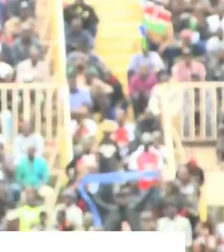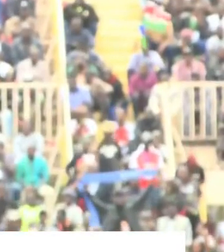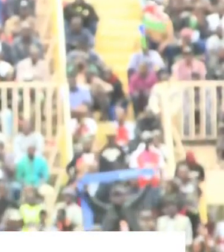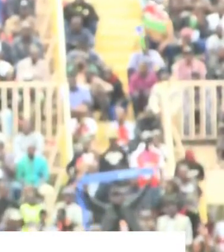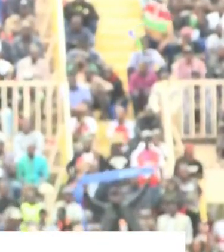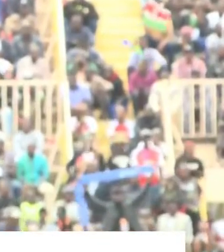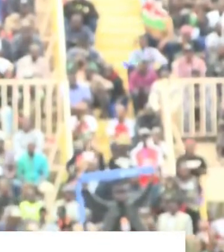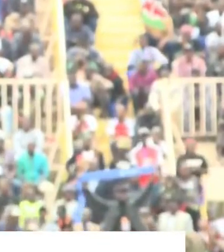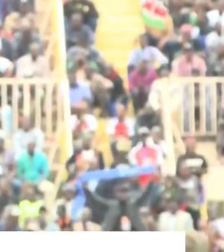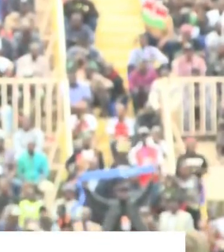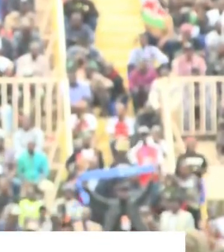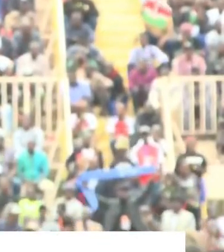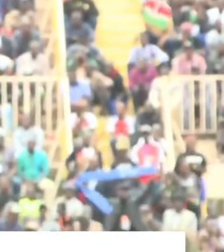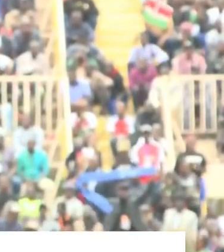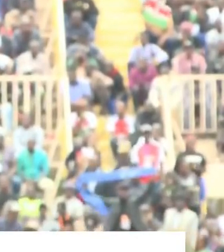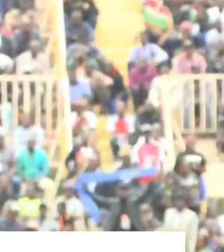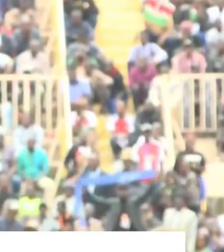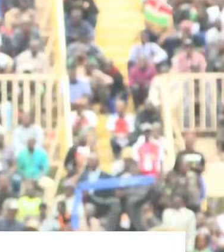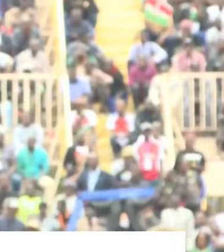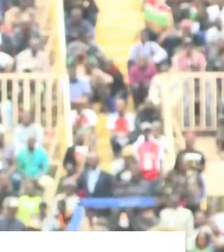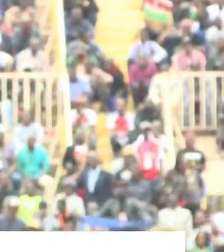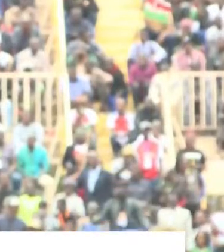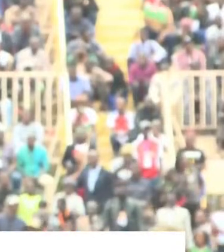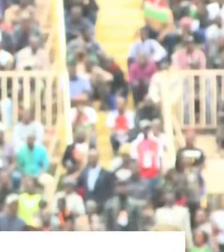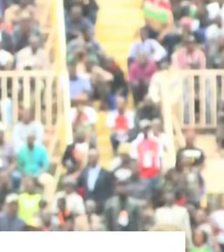Tulia, wacha nisome.